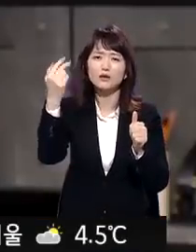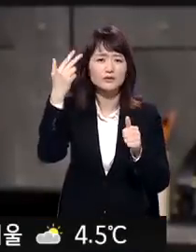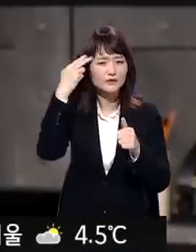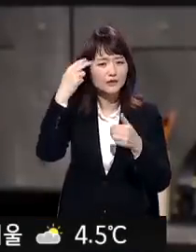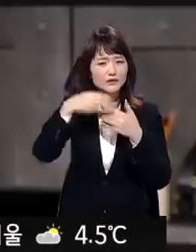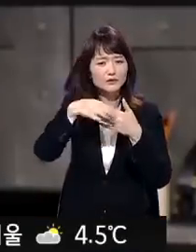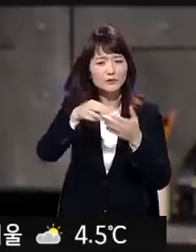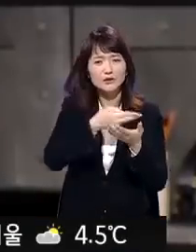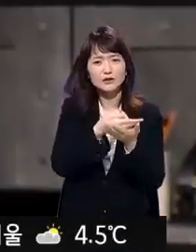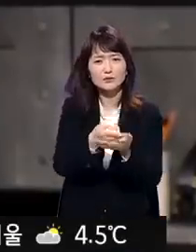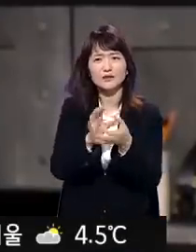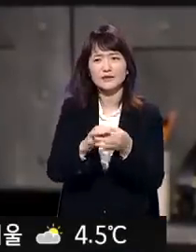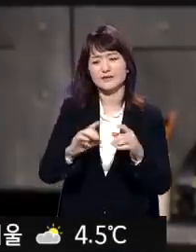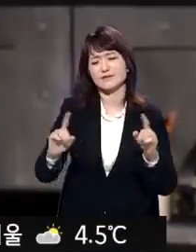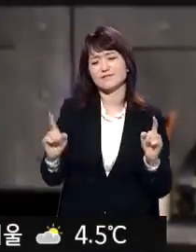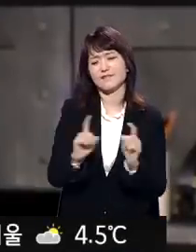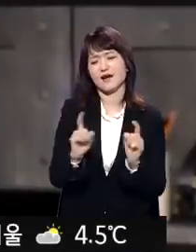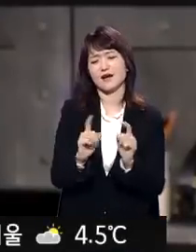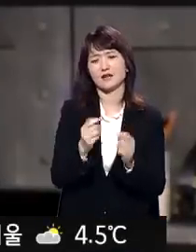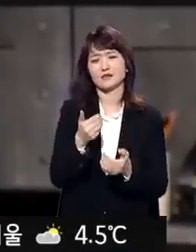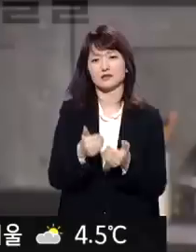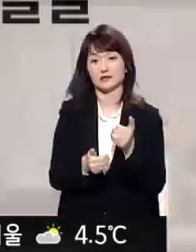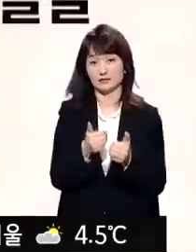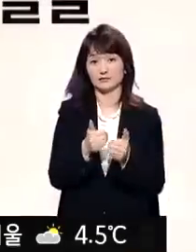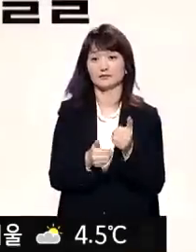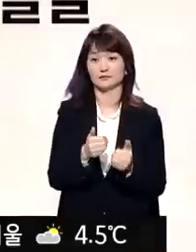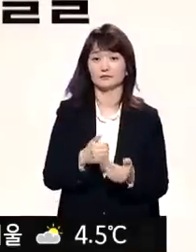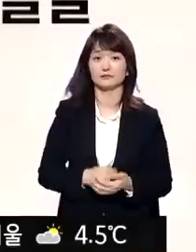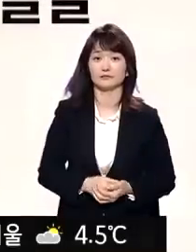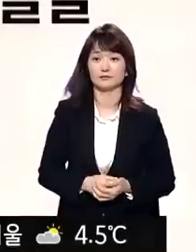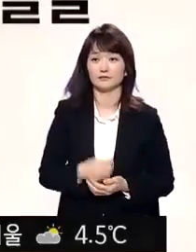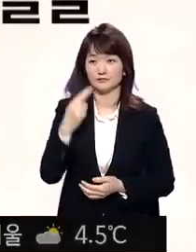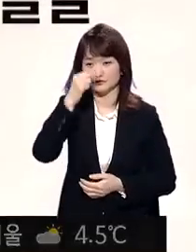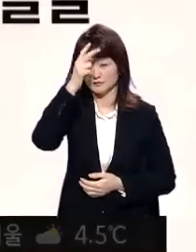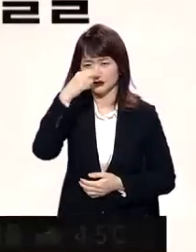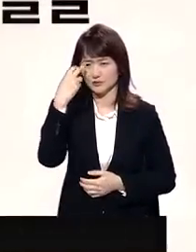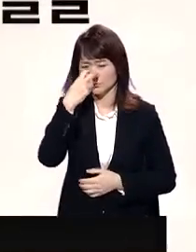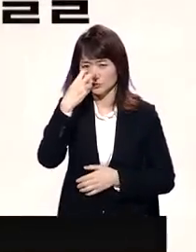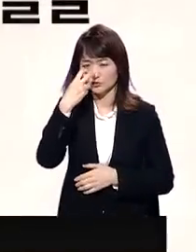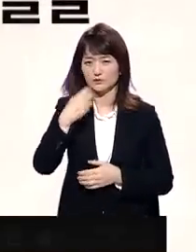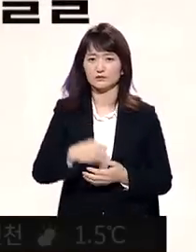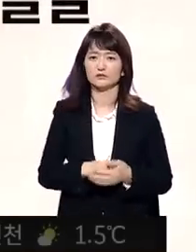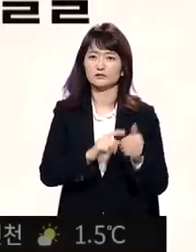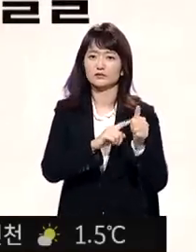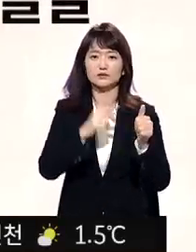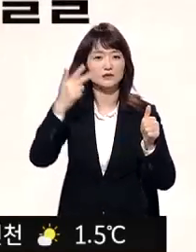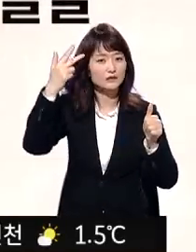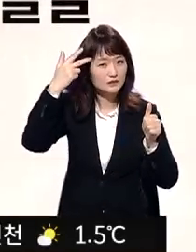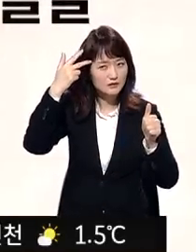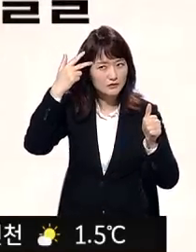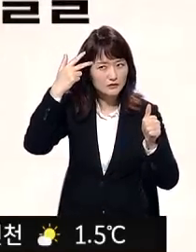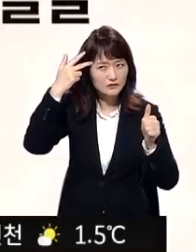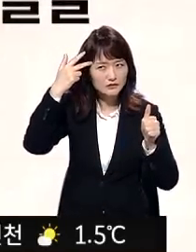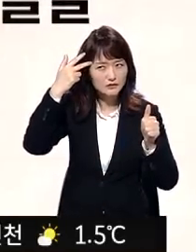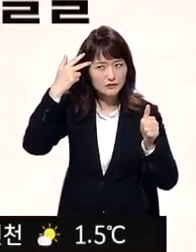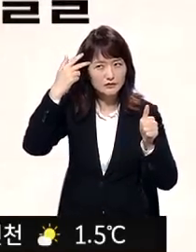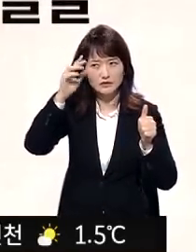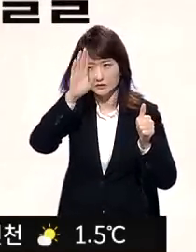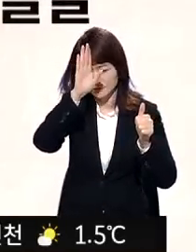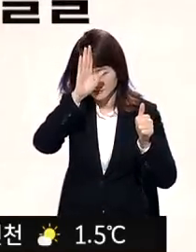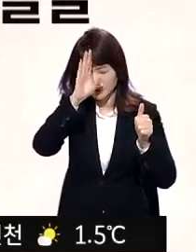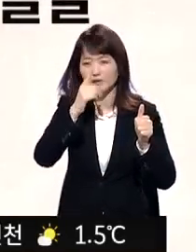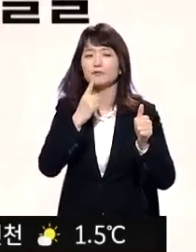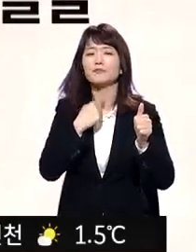문제로 다투다 보니까 갈등이 생겼다고 경찰은 보고 있고요. 검찰에서 조사를 해봤더니 정신질환을 알고 있던 이 가해자,